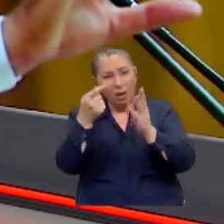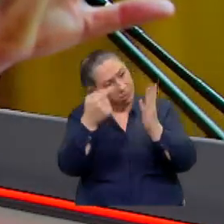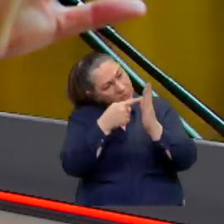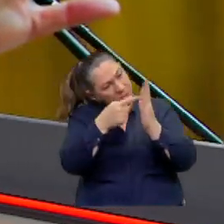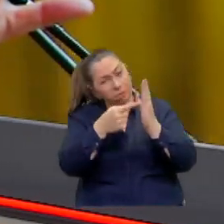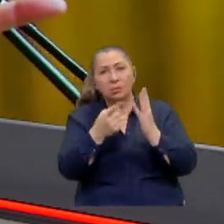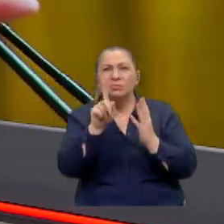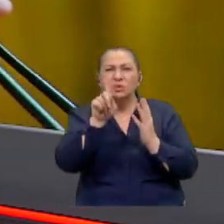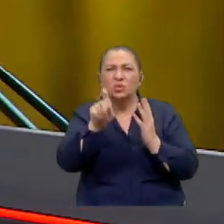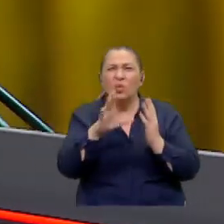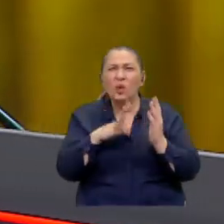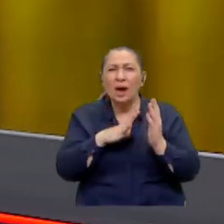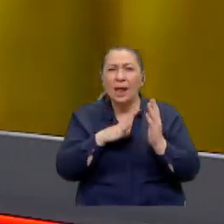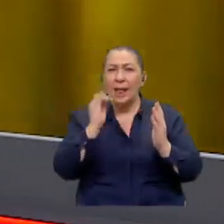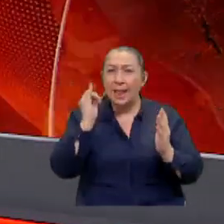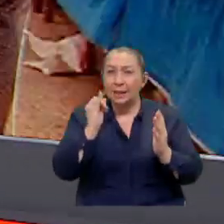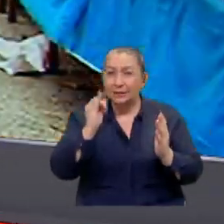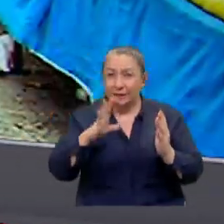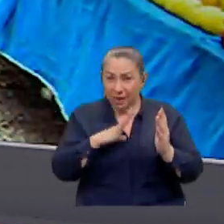bir soru var eleştiriler de var yas